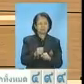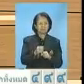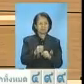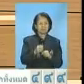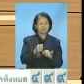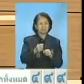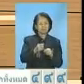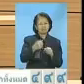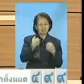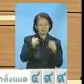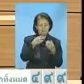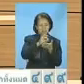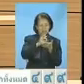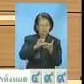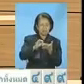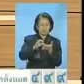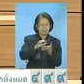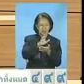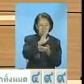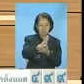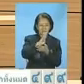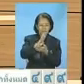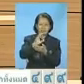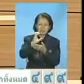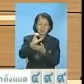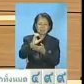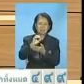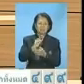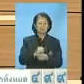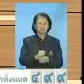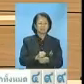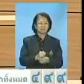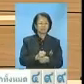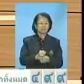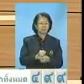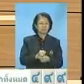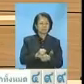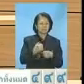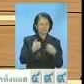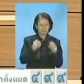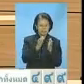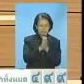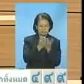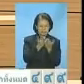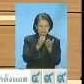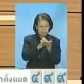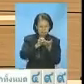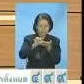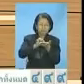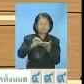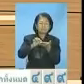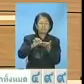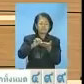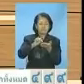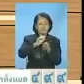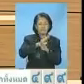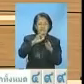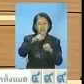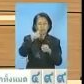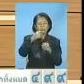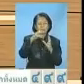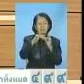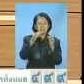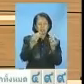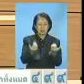BBC ฮะบอร์เนียวเบอร์มาคอมพานีด้วยสัญญาฉบับนั้นนะถ้าเราไม่พูดถึงเรื่องนี้เนี่